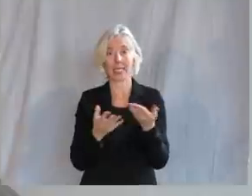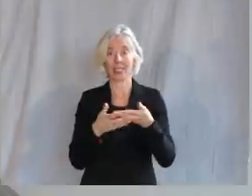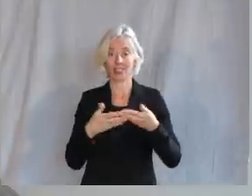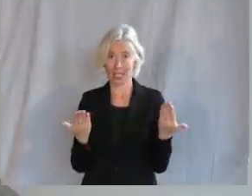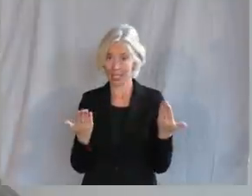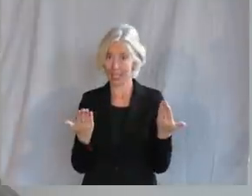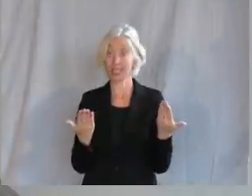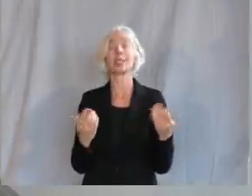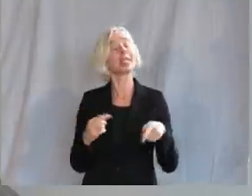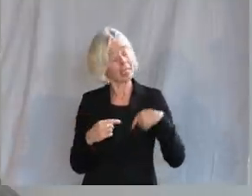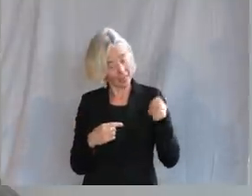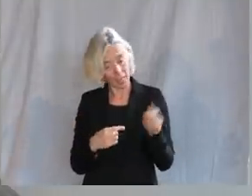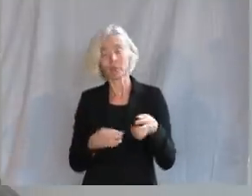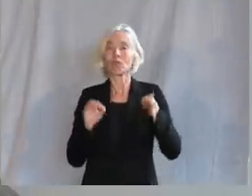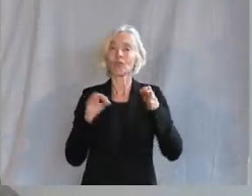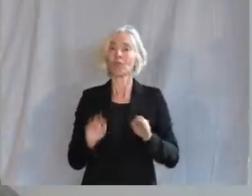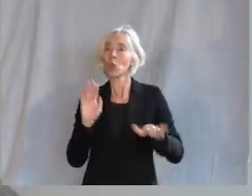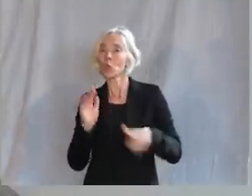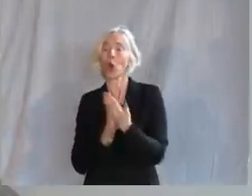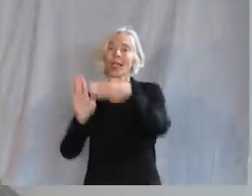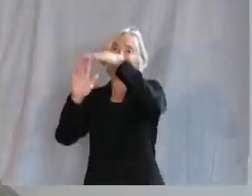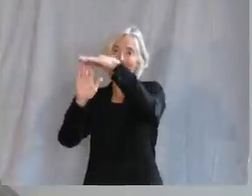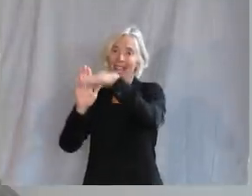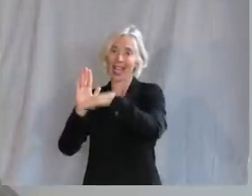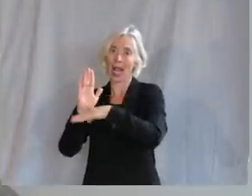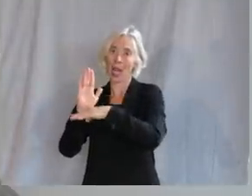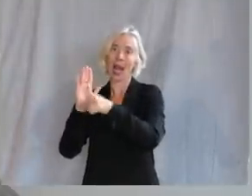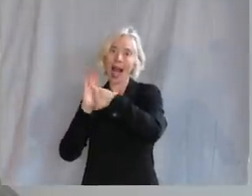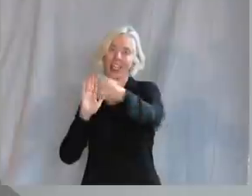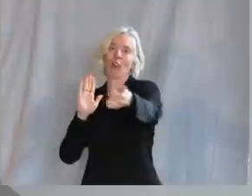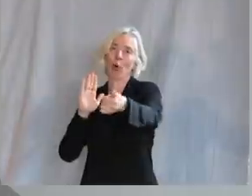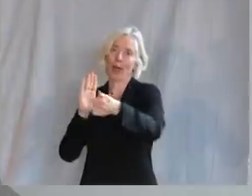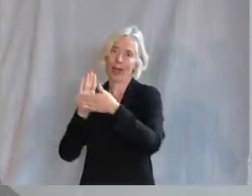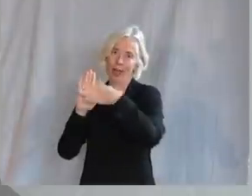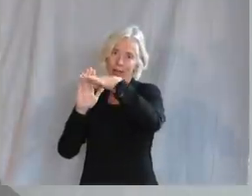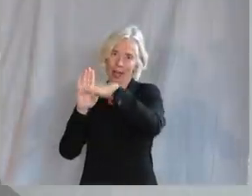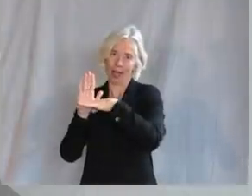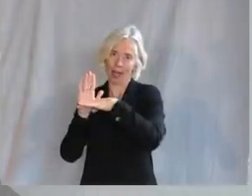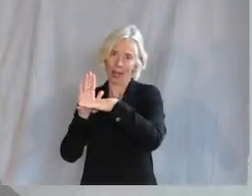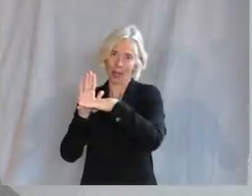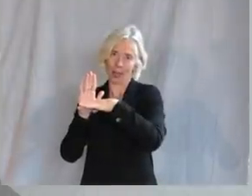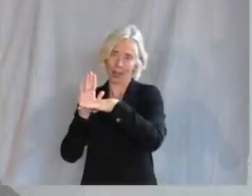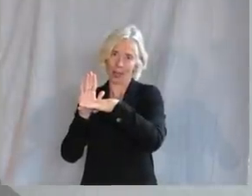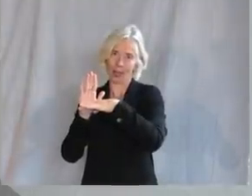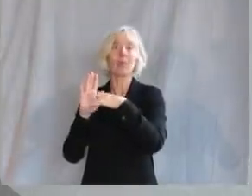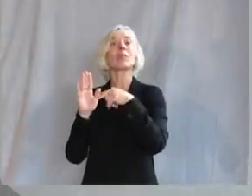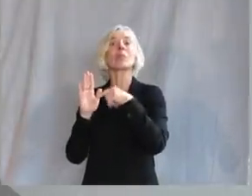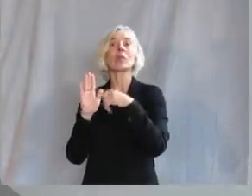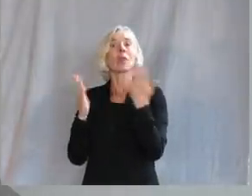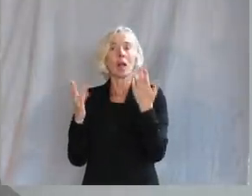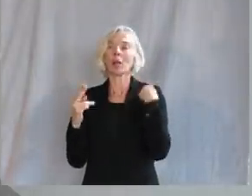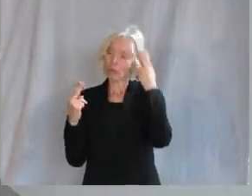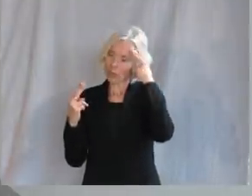dann für die Dauer von 7 Tagen gelten wird. Und zwar geltend ab dem Tag der